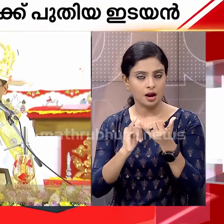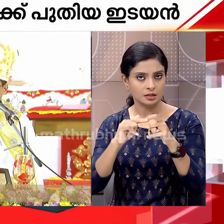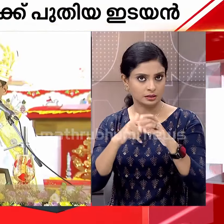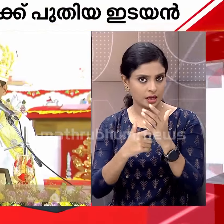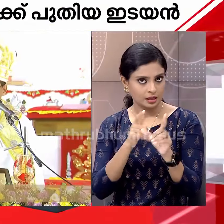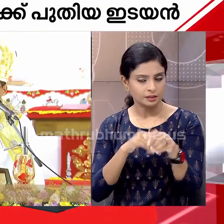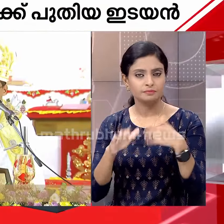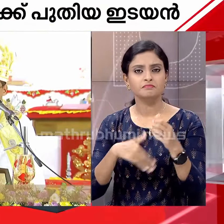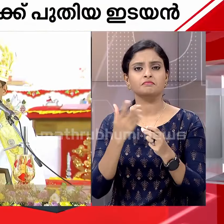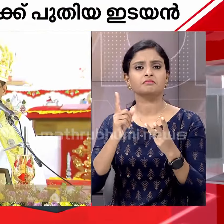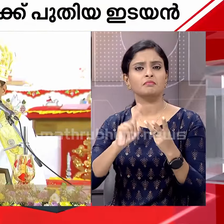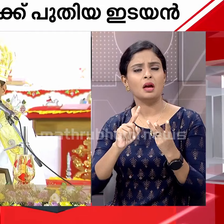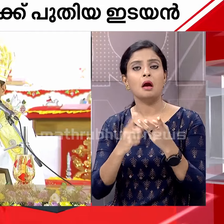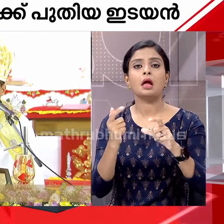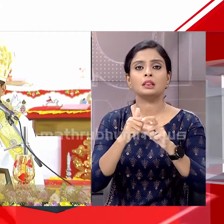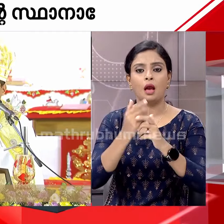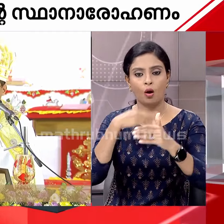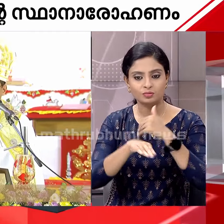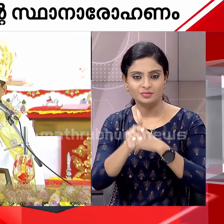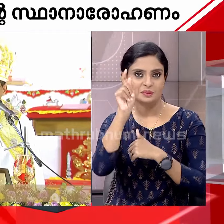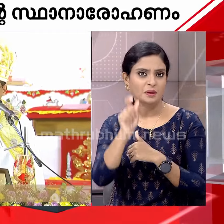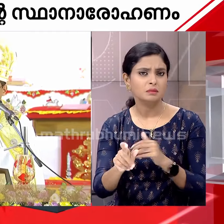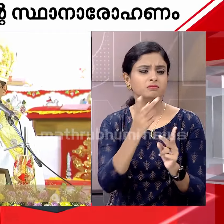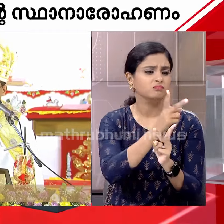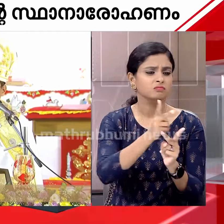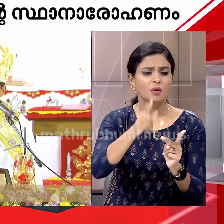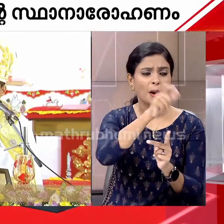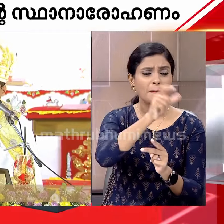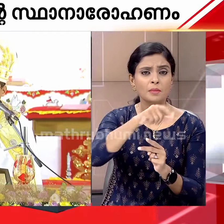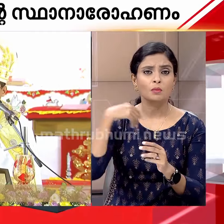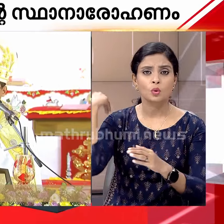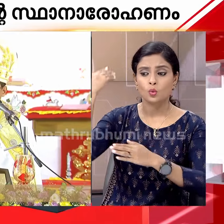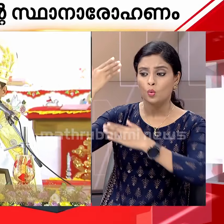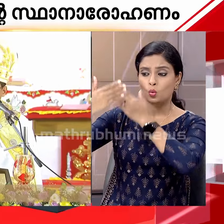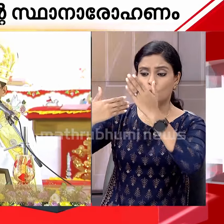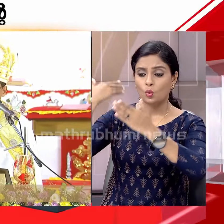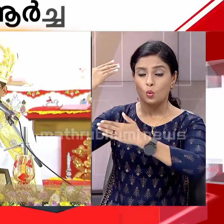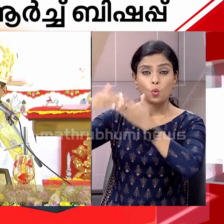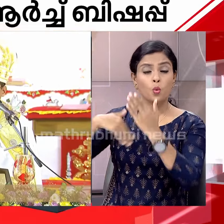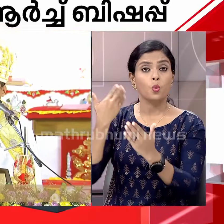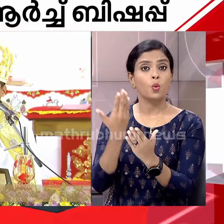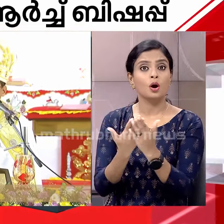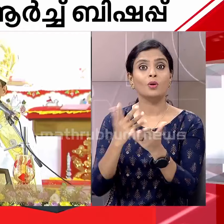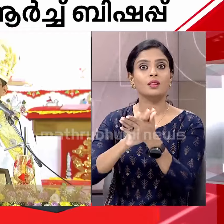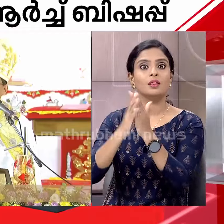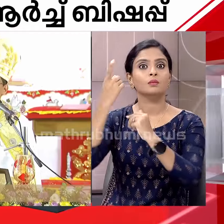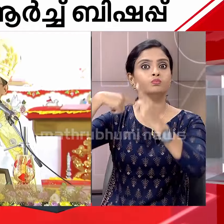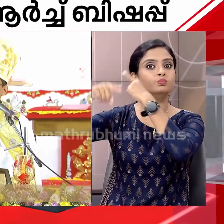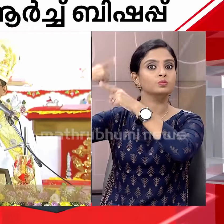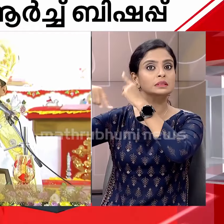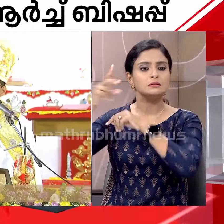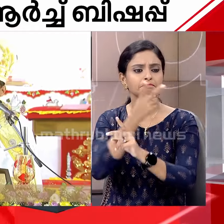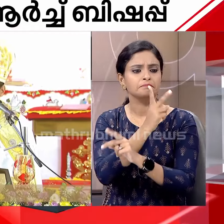എറണാകുളത്തെ പാറേക്കാട്ടിൽ പടിയറ വർക്കി പിതാവ് എന്നിവർ സൃഷ്ടിച്ച ഒരു പാരമ്പര്യമുണ്ട്. ആ പാരമ്പര്യം പ്രശ്നങ്ങളില്ലാതെ ജീവിക്കുന്നു